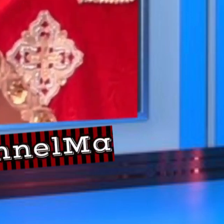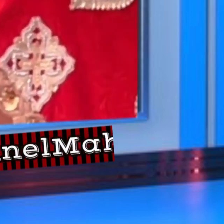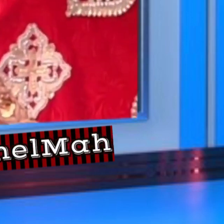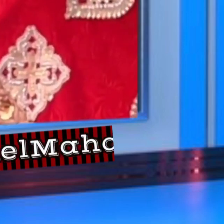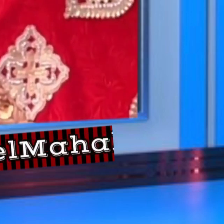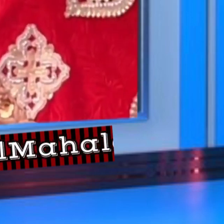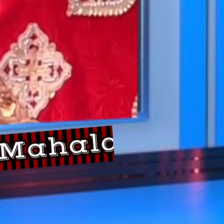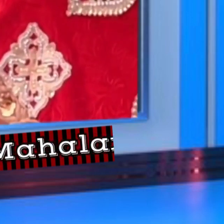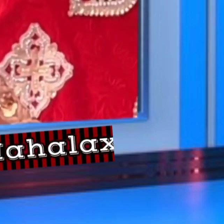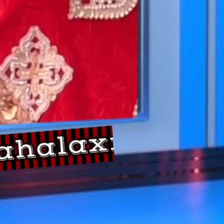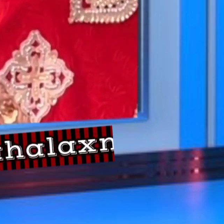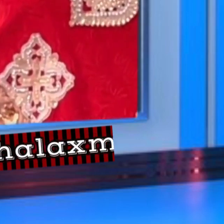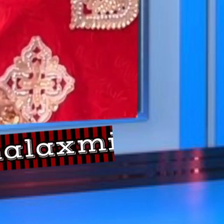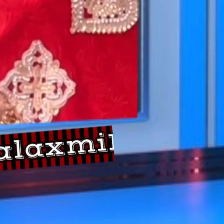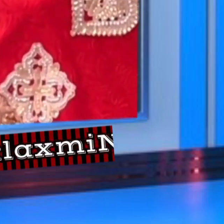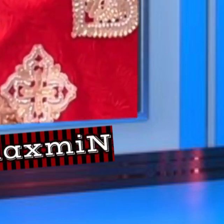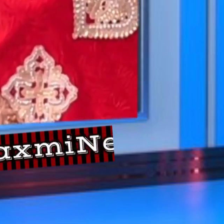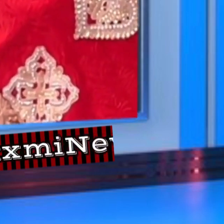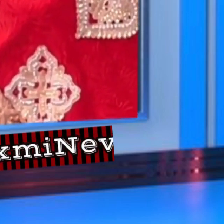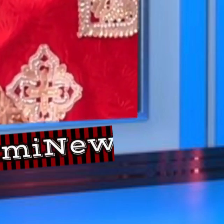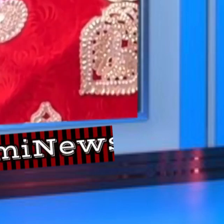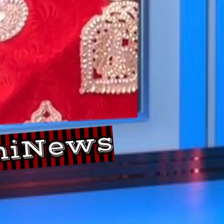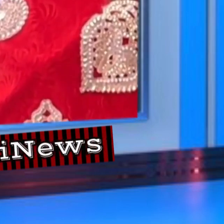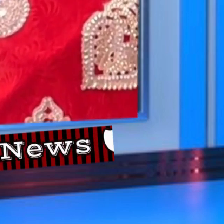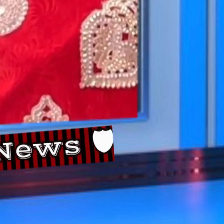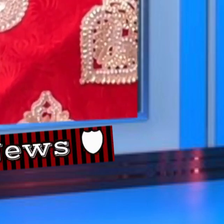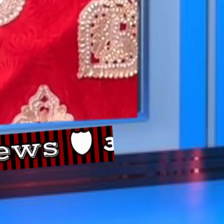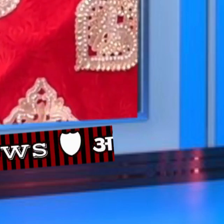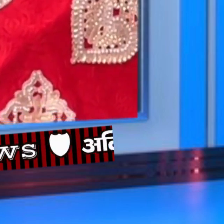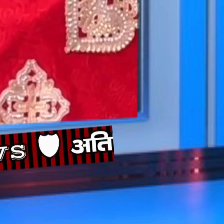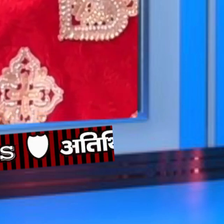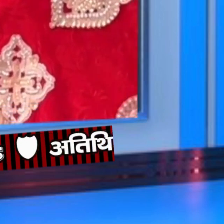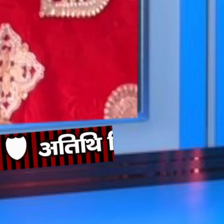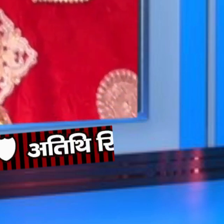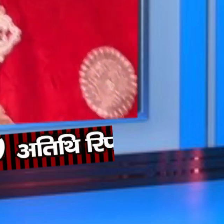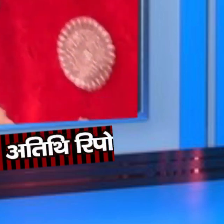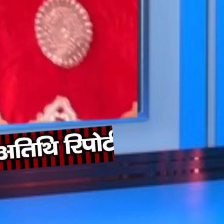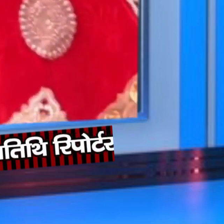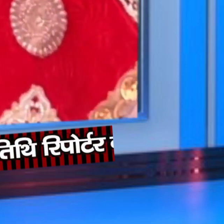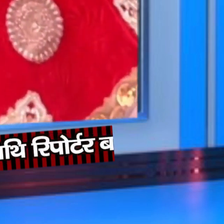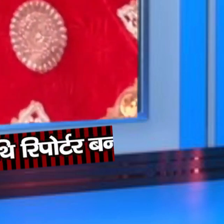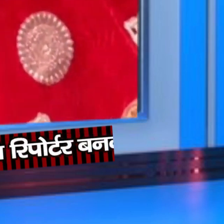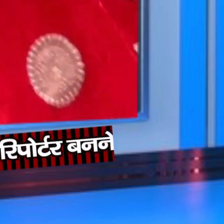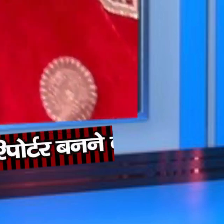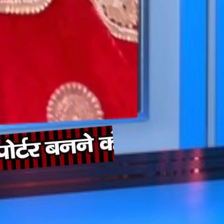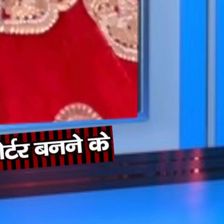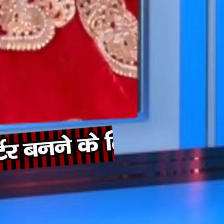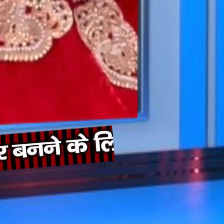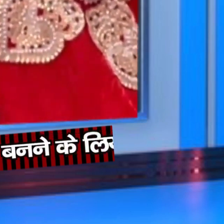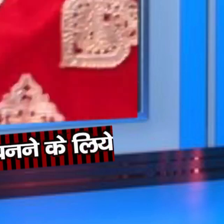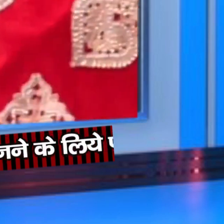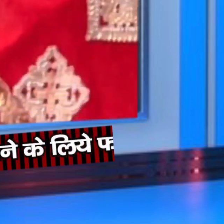हमें ऐसे कुछ नहीं चाहिए, लेकिन अगर हजार हजार साल के लिए भगवान का मंदिर खड़ा हो